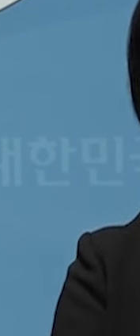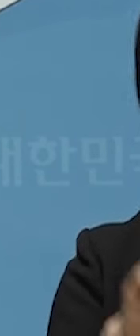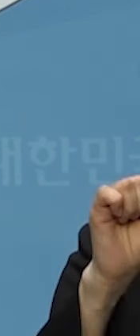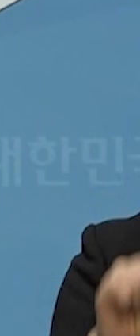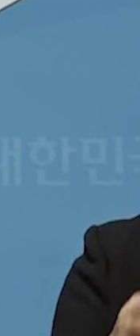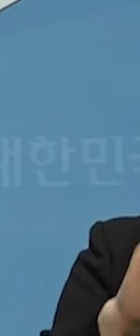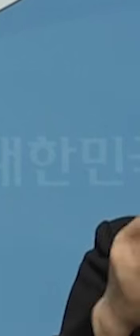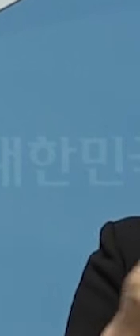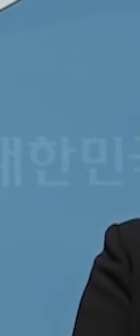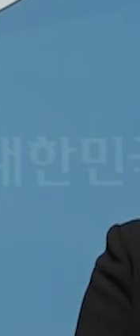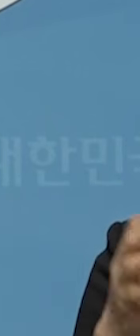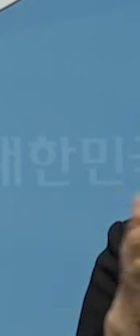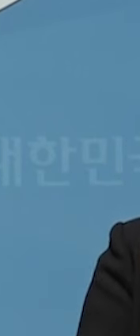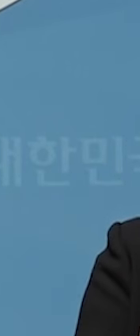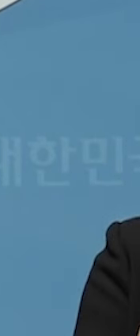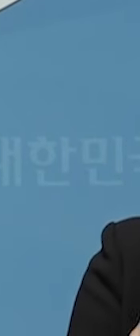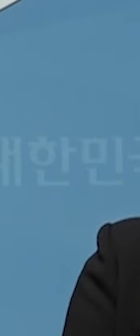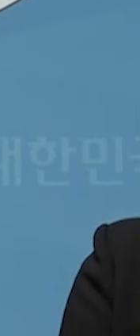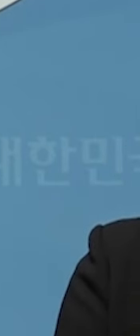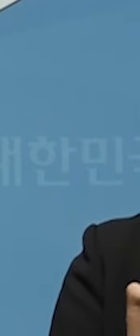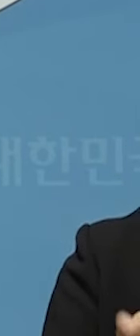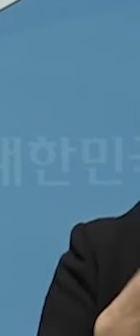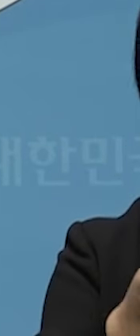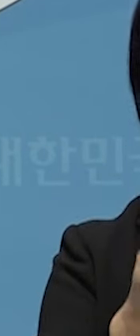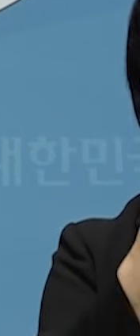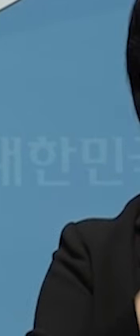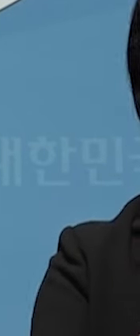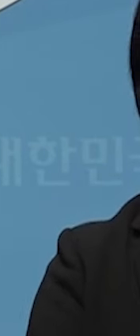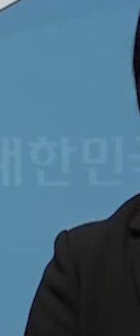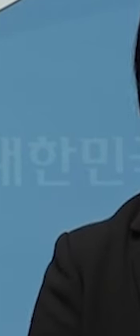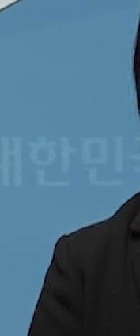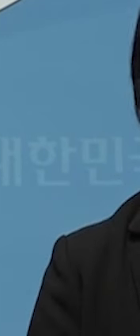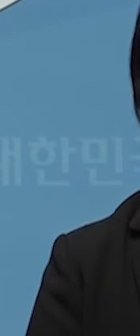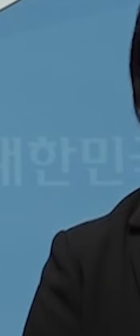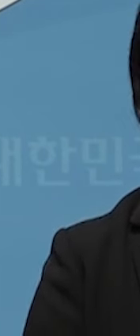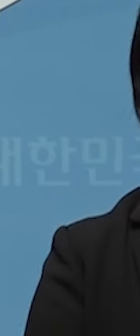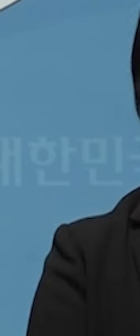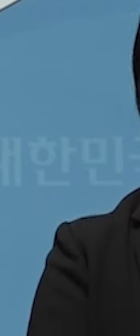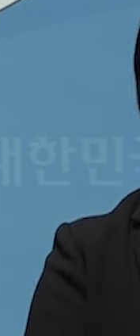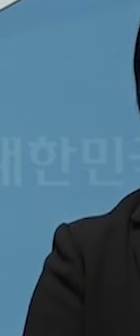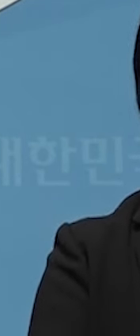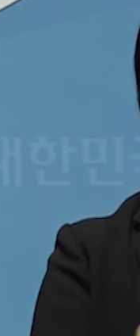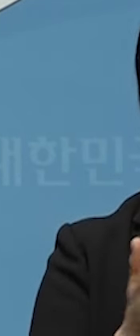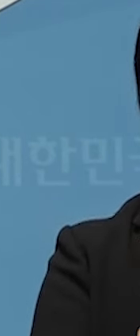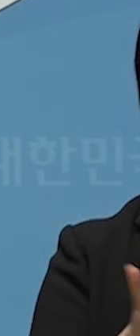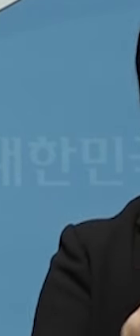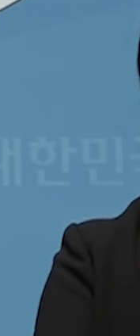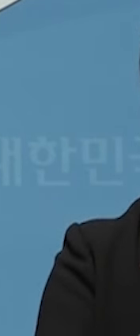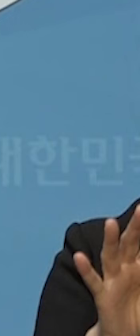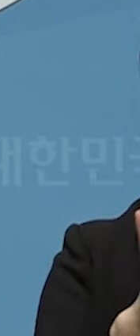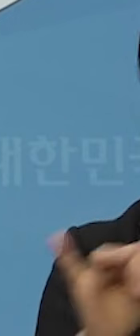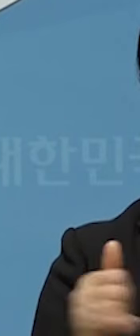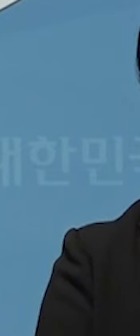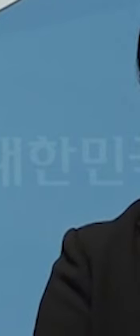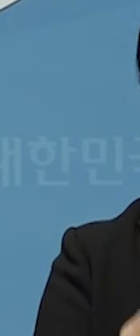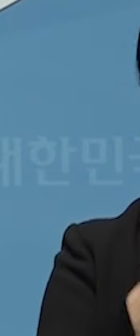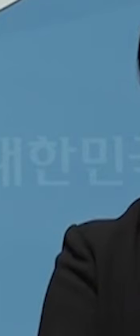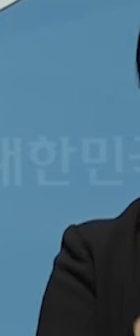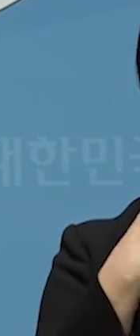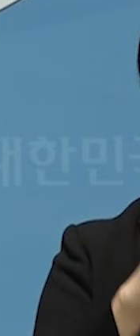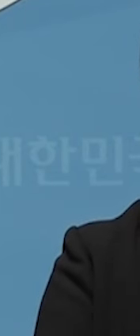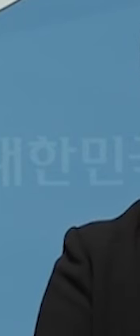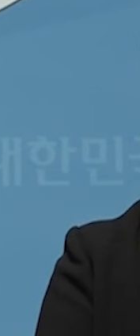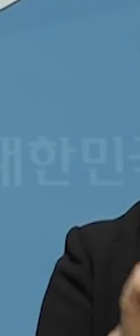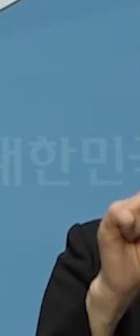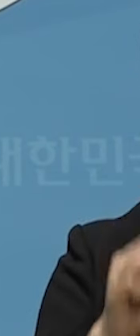스포츠 토토 사이트로 떠나게 하고 있습니다. 불법의 영역에 있는 이용자들을 합법적인